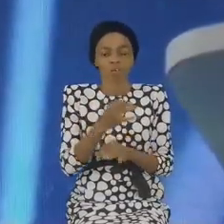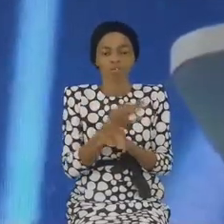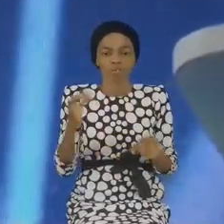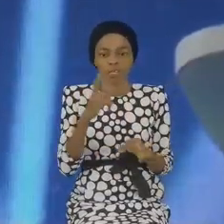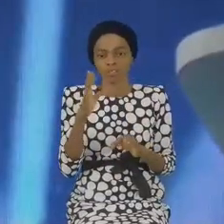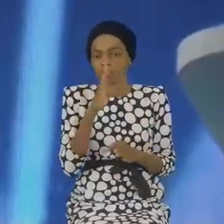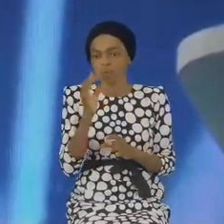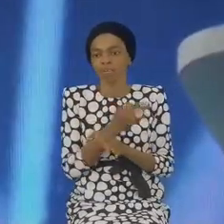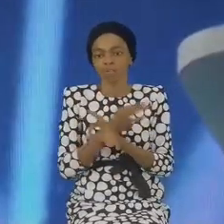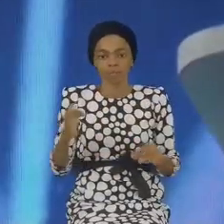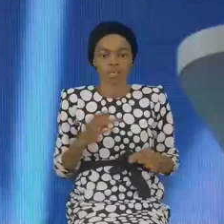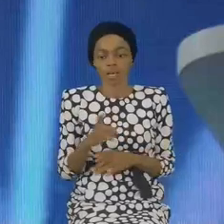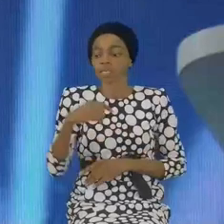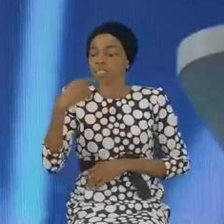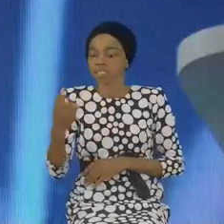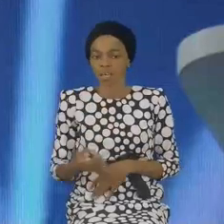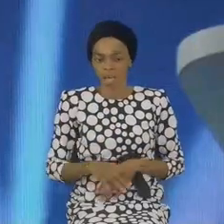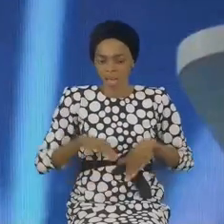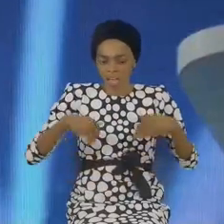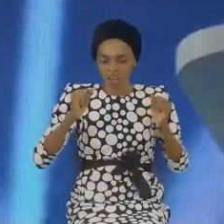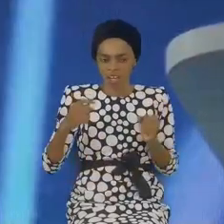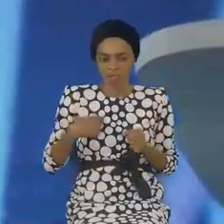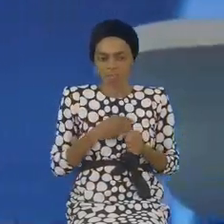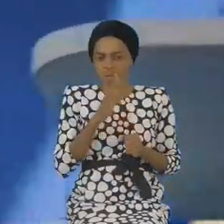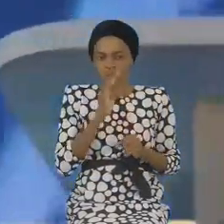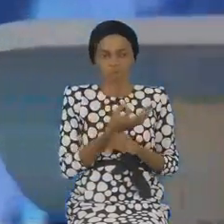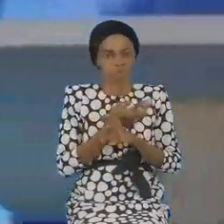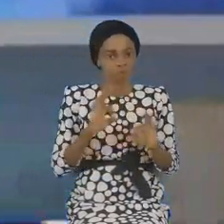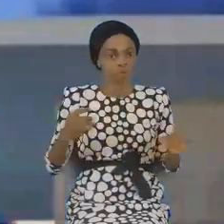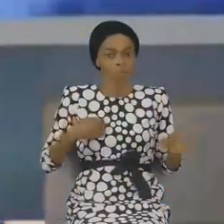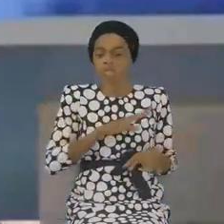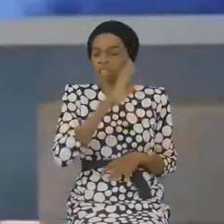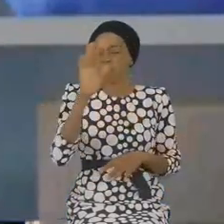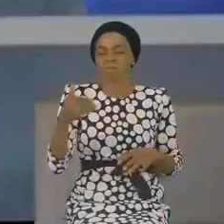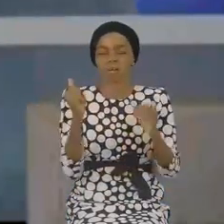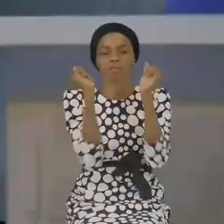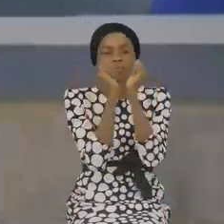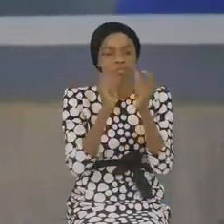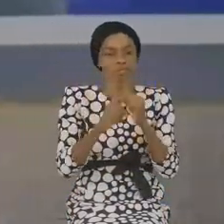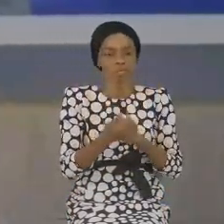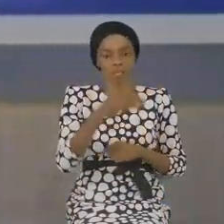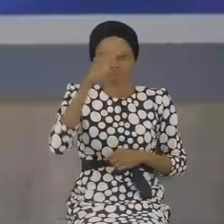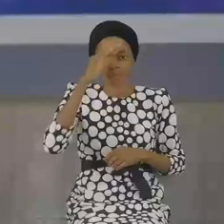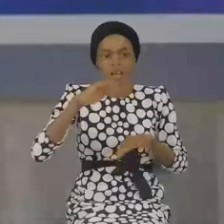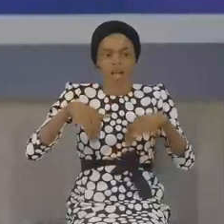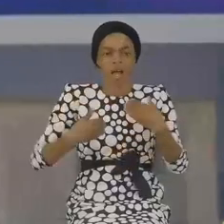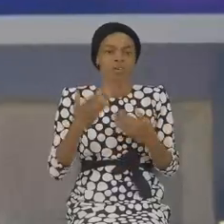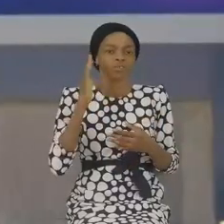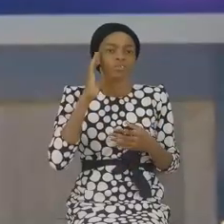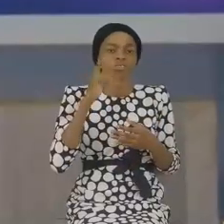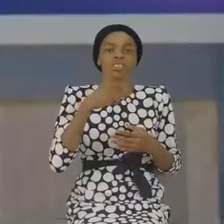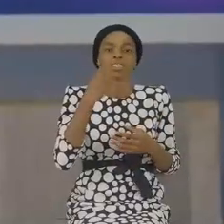comment pouvons-nous être affranchis? Nous ne fûmes jamais esclaves de personne. Comment dis-tu? Vous deviendrez